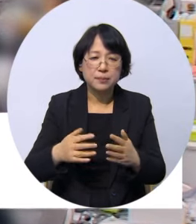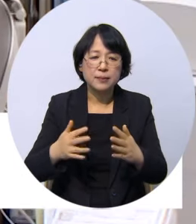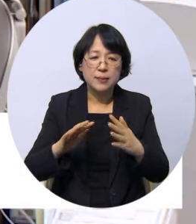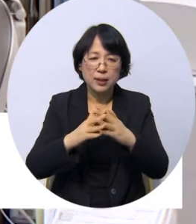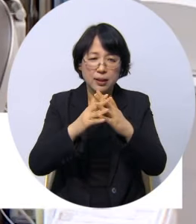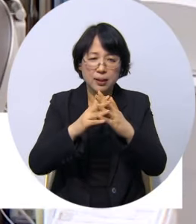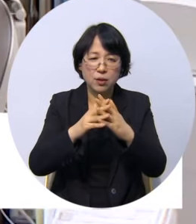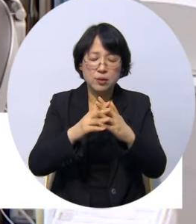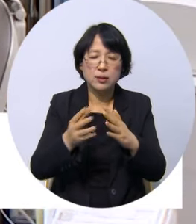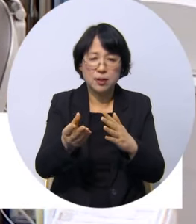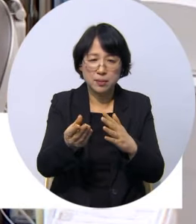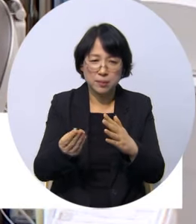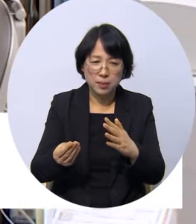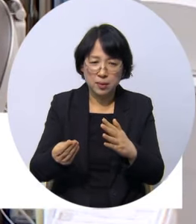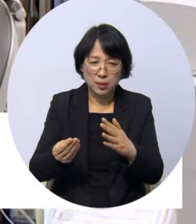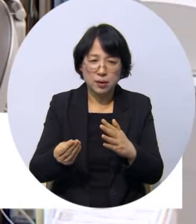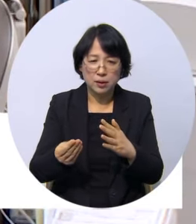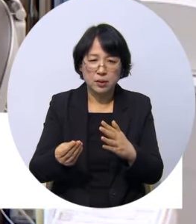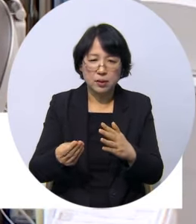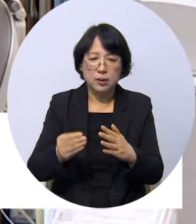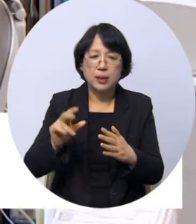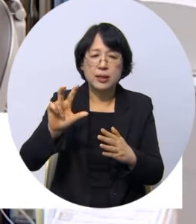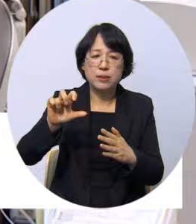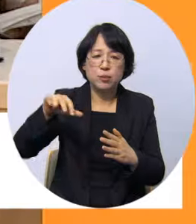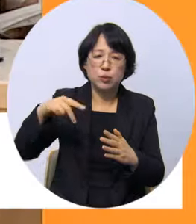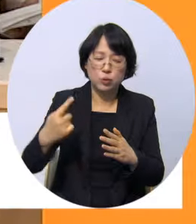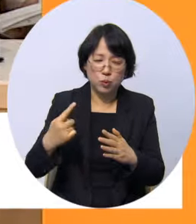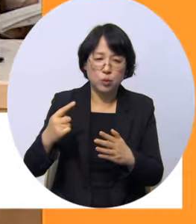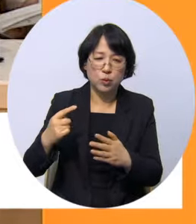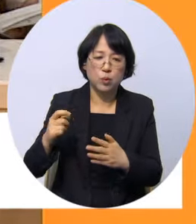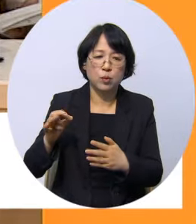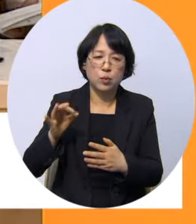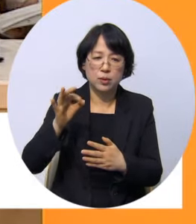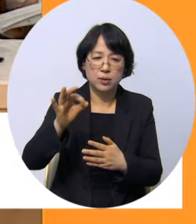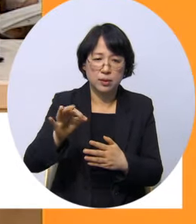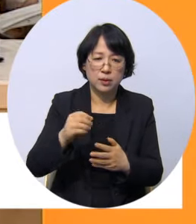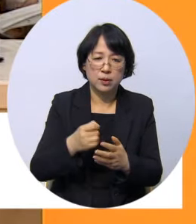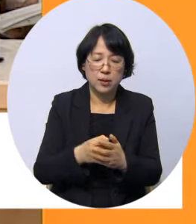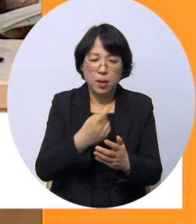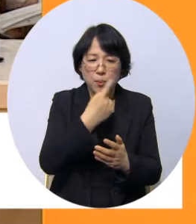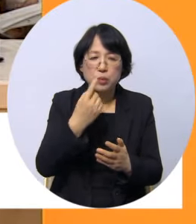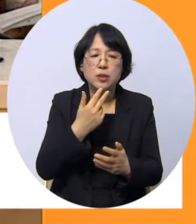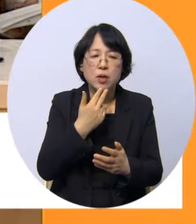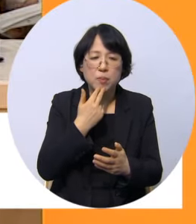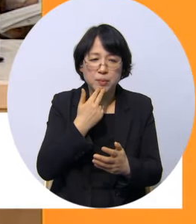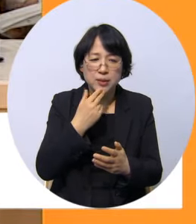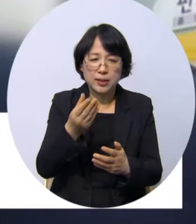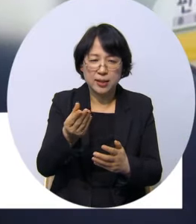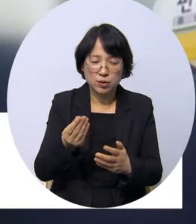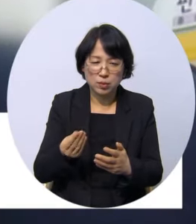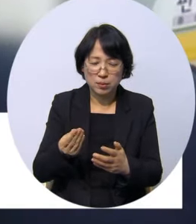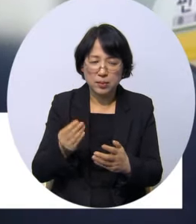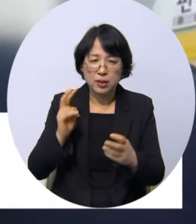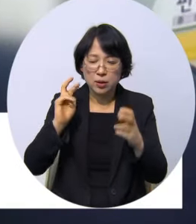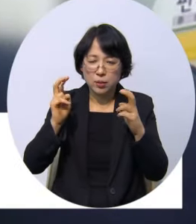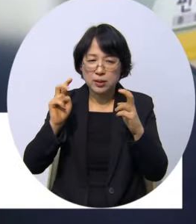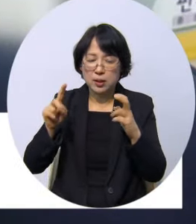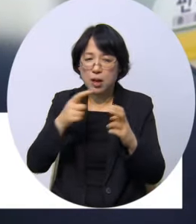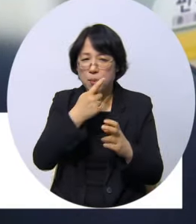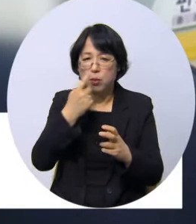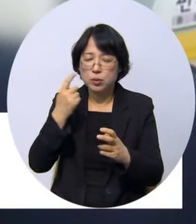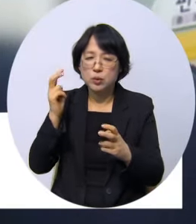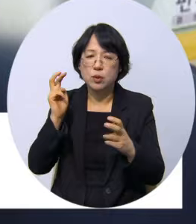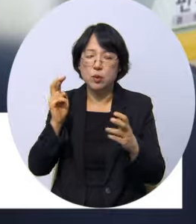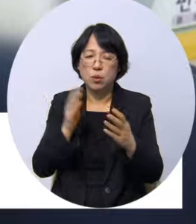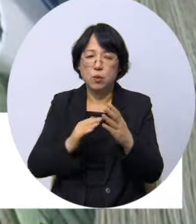25조원을 공급하고 보증 없이 고금리로 PF 대출을 받은 사업장이 주택도시 보증 공사의 보증을